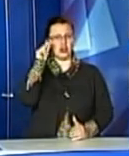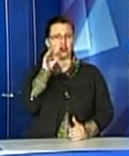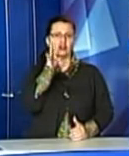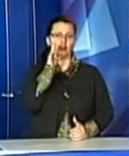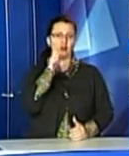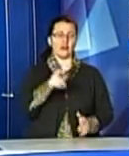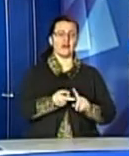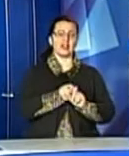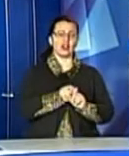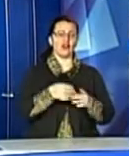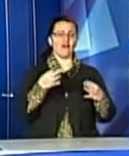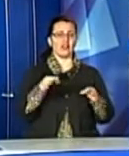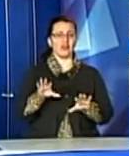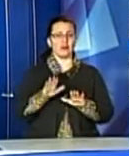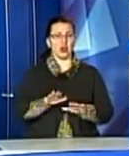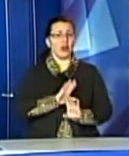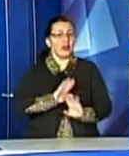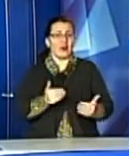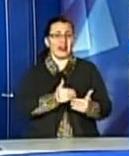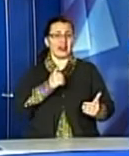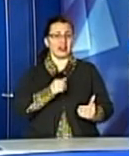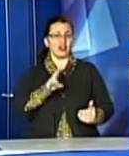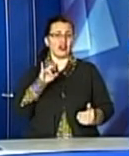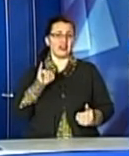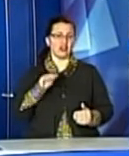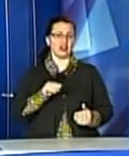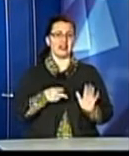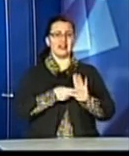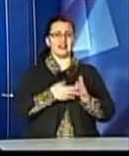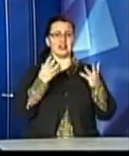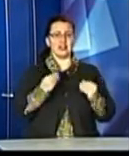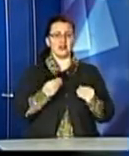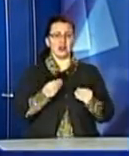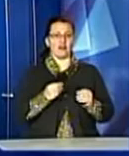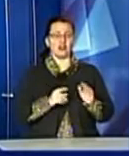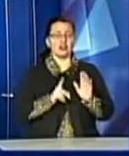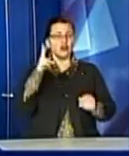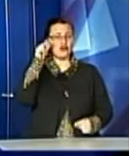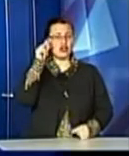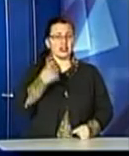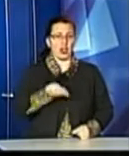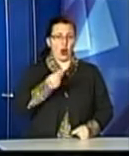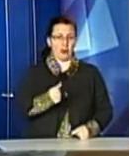від вільних місць, але не раніше, ніж за 7 днів від дати оплати. Опісля оператори кол-центру